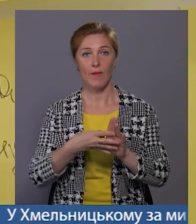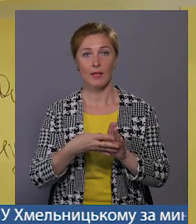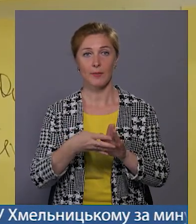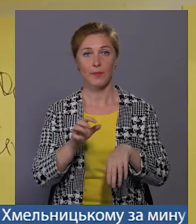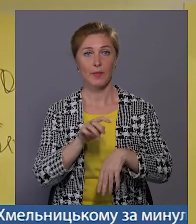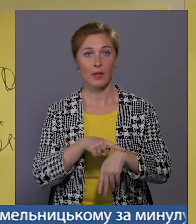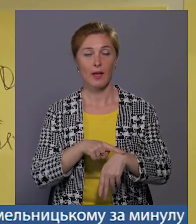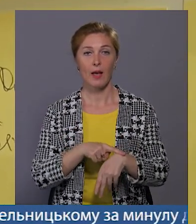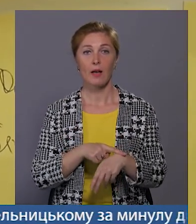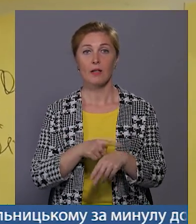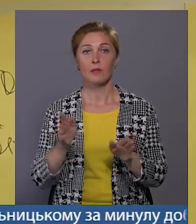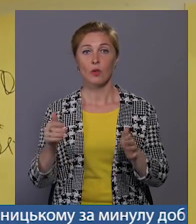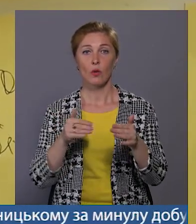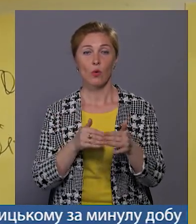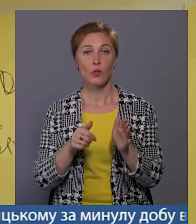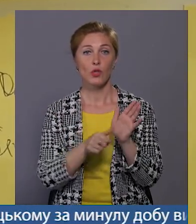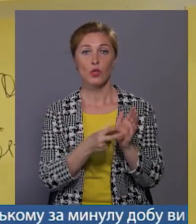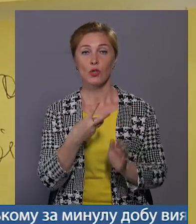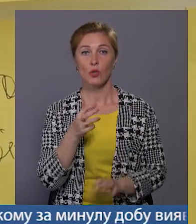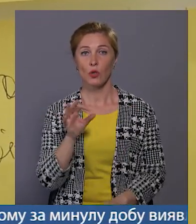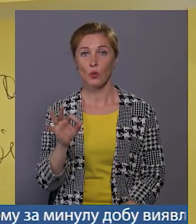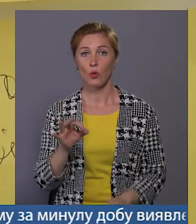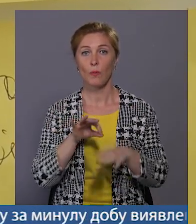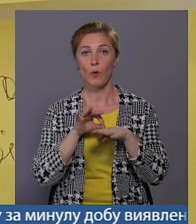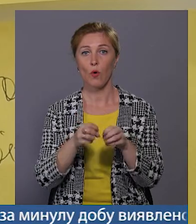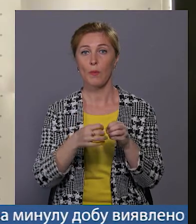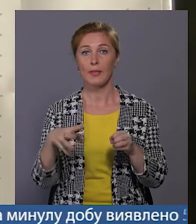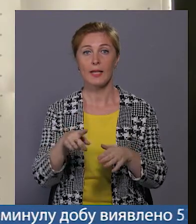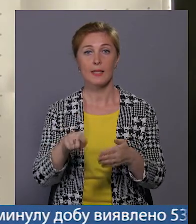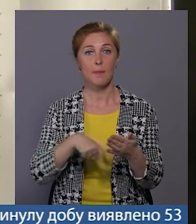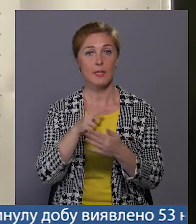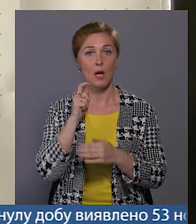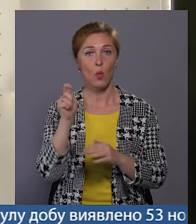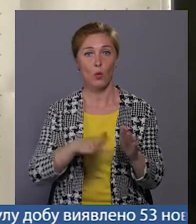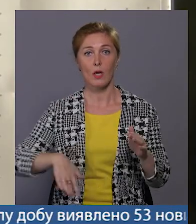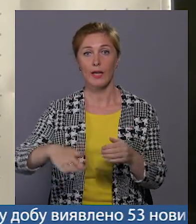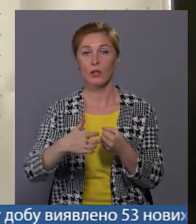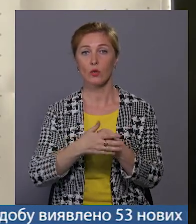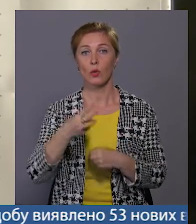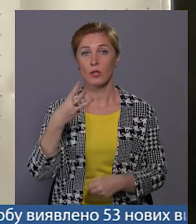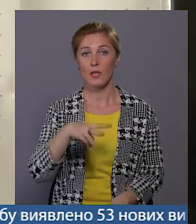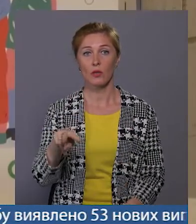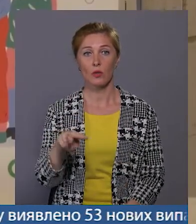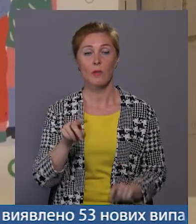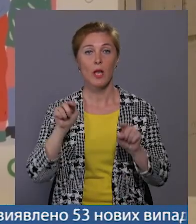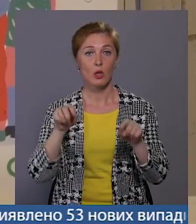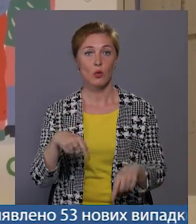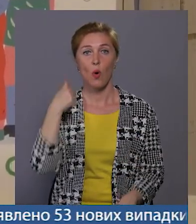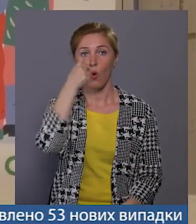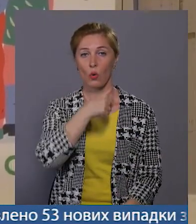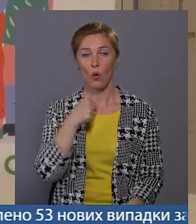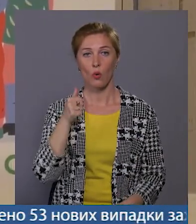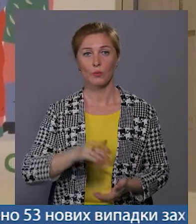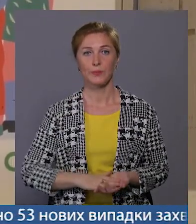Загалом EdCamp в Коробці 6.0 проводитиметься у 15 містах України до 30 листопада цього року. Карина Нестер, Юрій